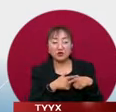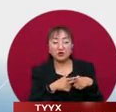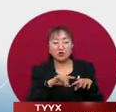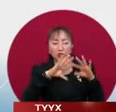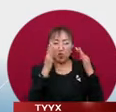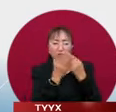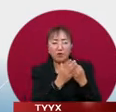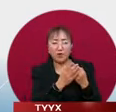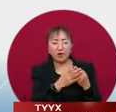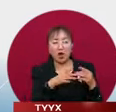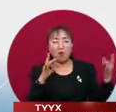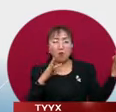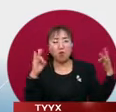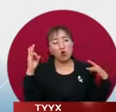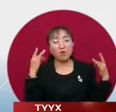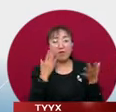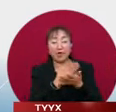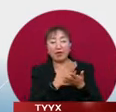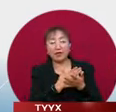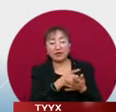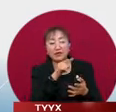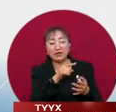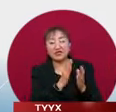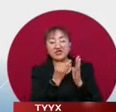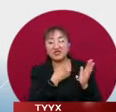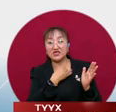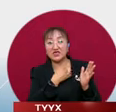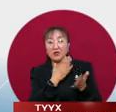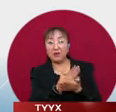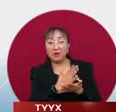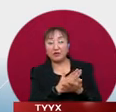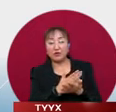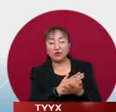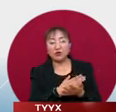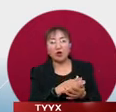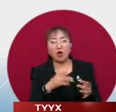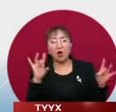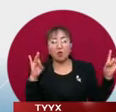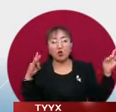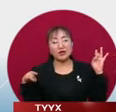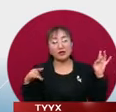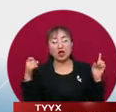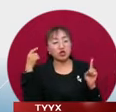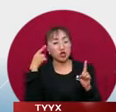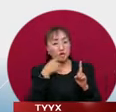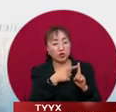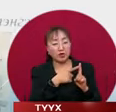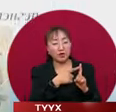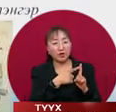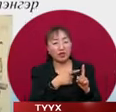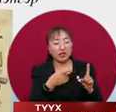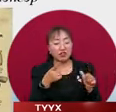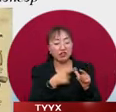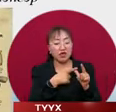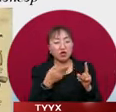бурхантай, бурхныгаа хүн дүрстэй гэж үздэг бөгөөд тэр бурхан болгонд нь өөр өөрийн гэсэн нэр байдаг байсан байна.